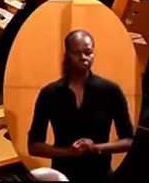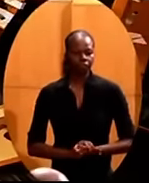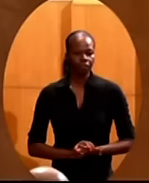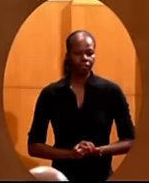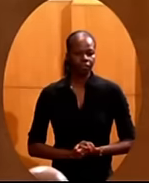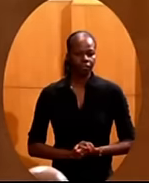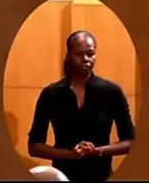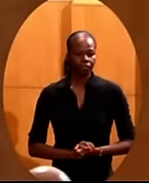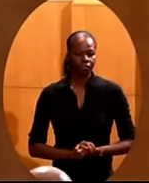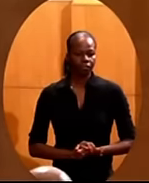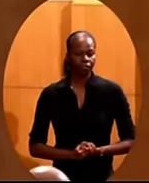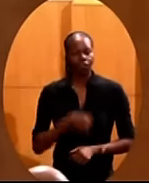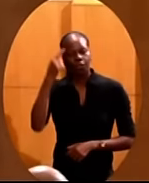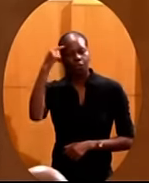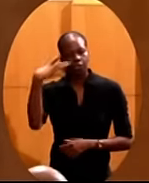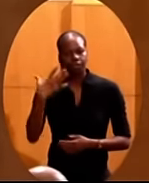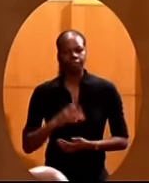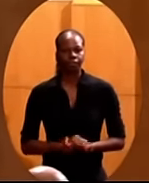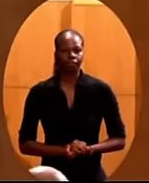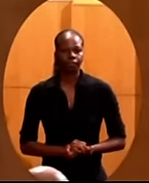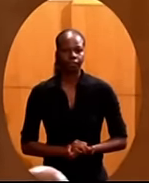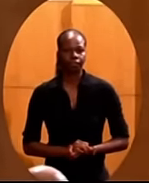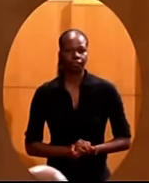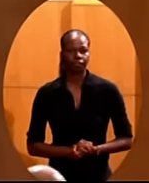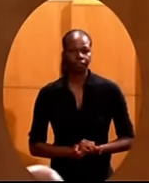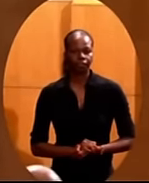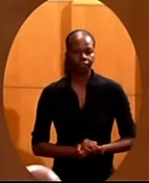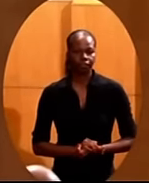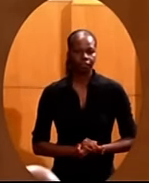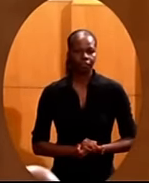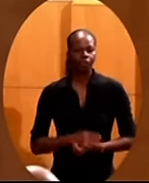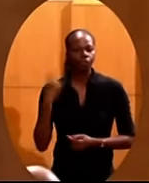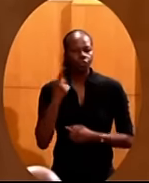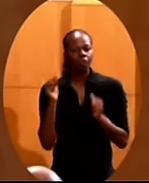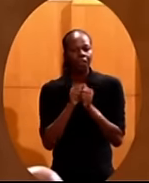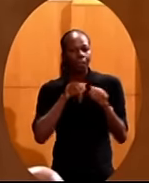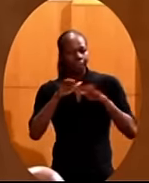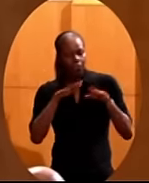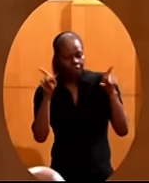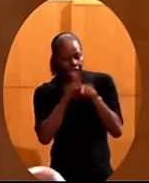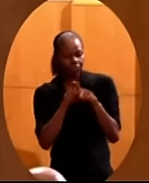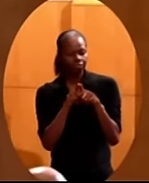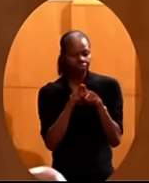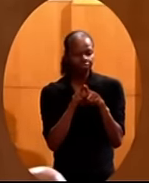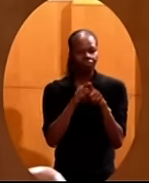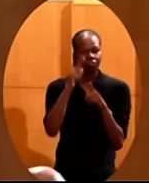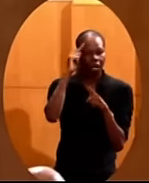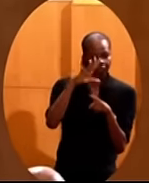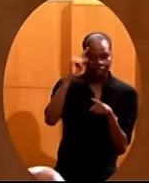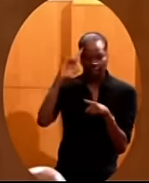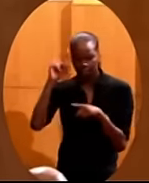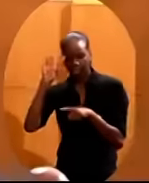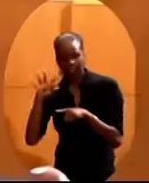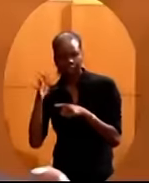doigt c'est pourquoi toujours sur le mode de la concertation nous mettrons en place un groupe de